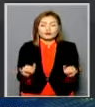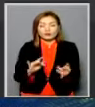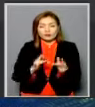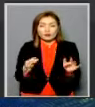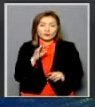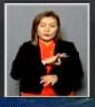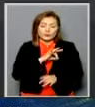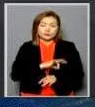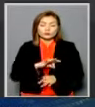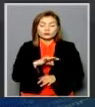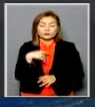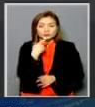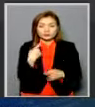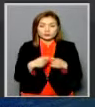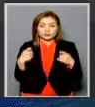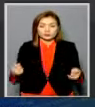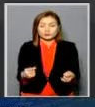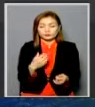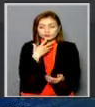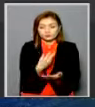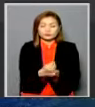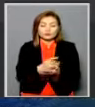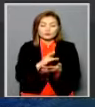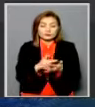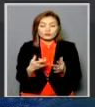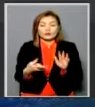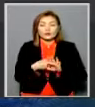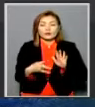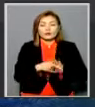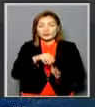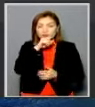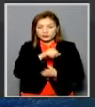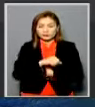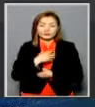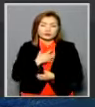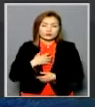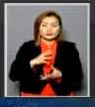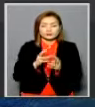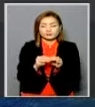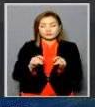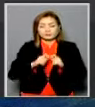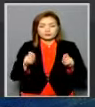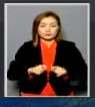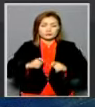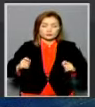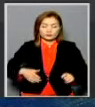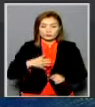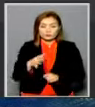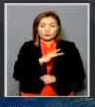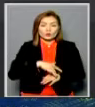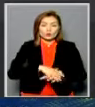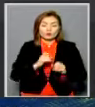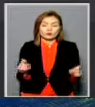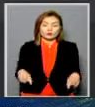әлеуметтік желілерде жеке парақшамды ашуды жөн санадым. Ендігі ретте осы платформа арқылы маңызды дүниелермен бөлісіп отырамын және